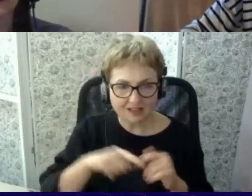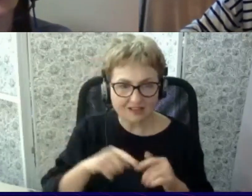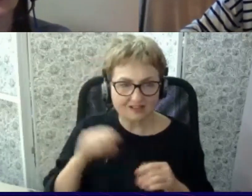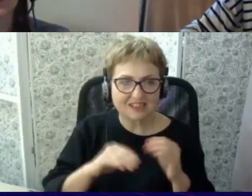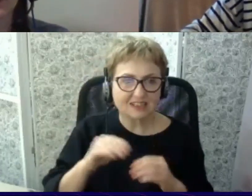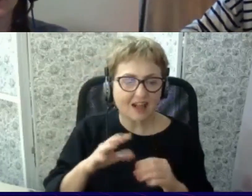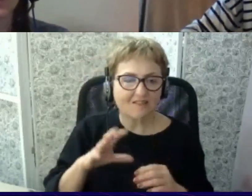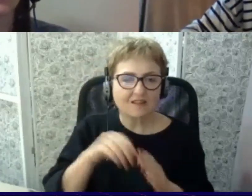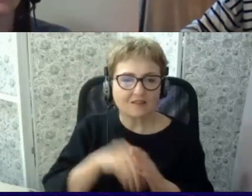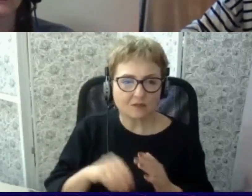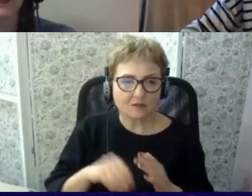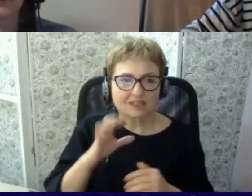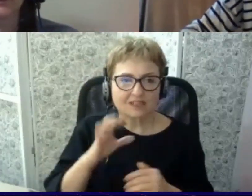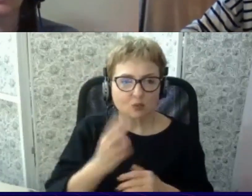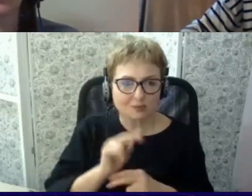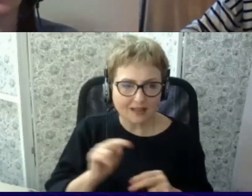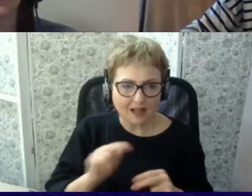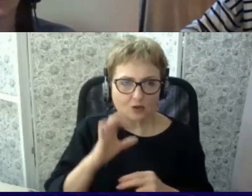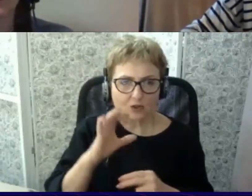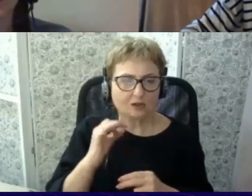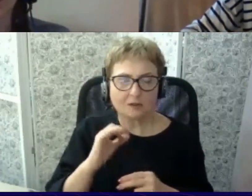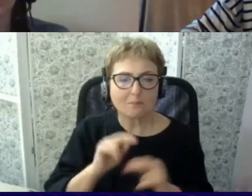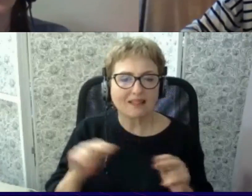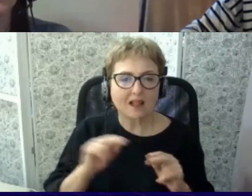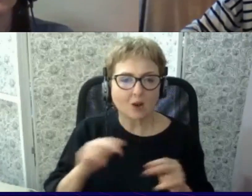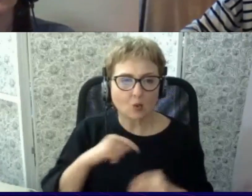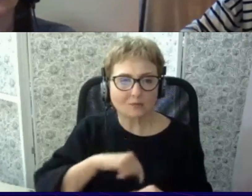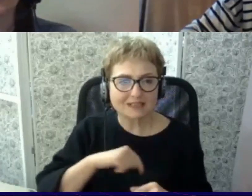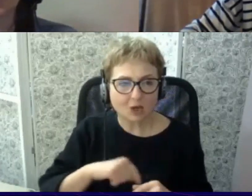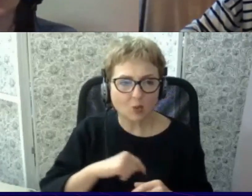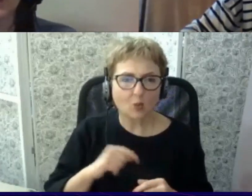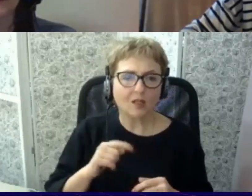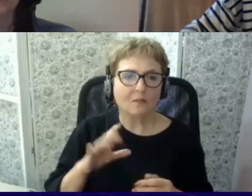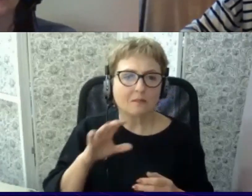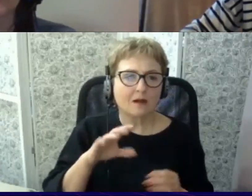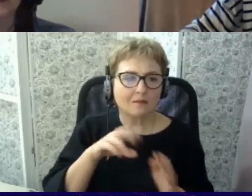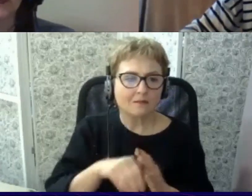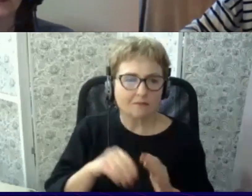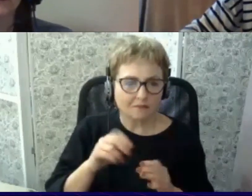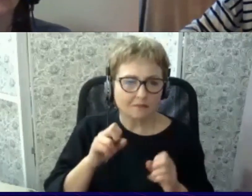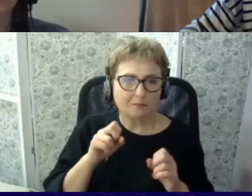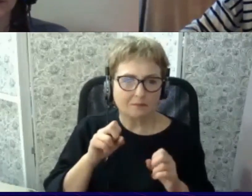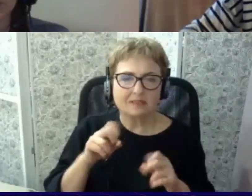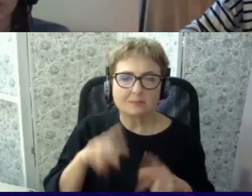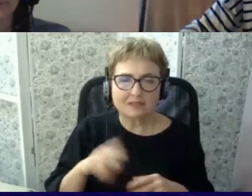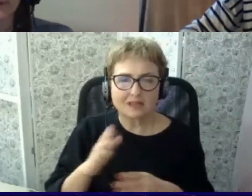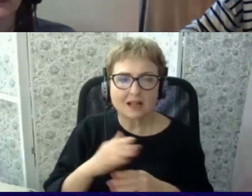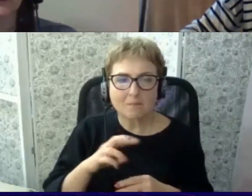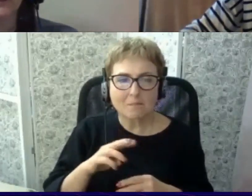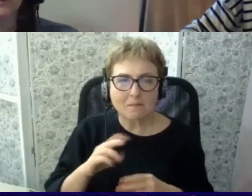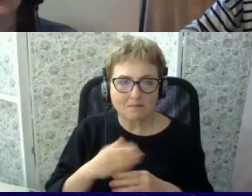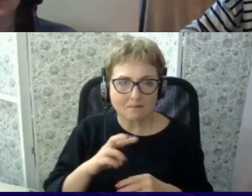организации, в состав которой включается социальный педагог, педагог-психолог, подключается специалист